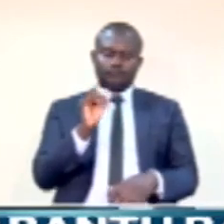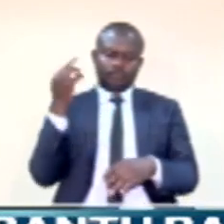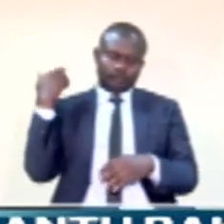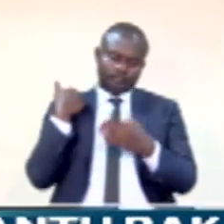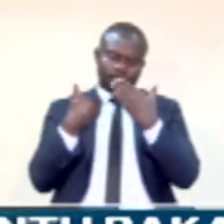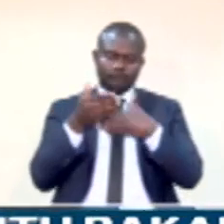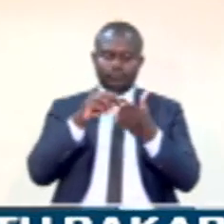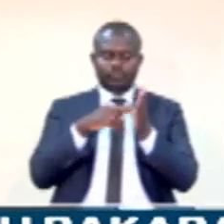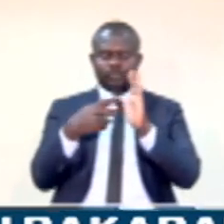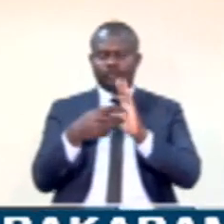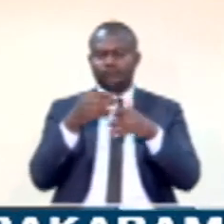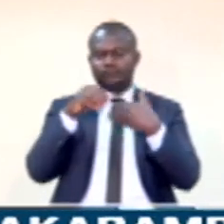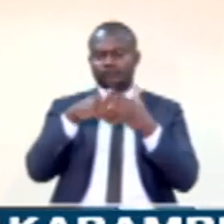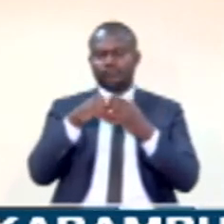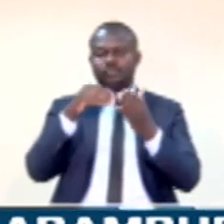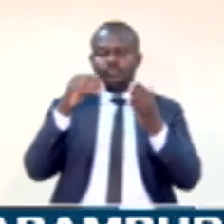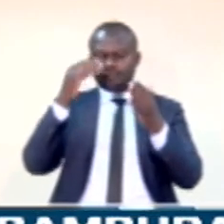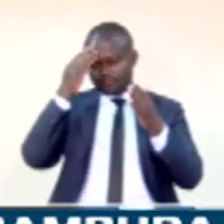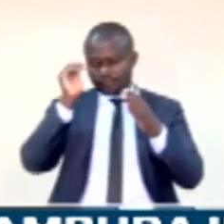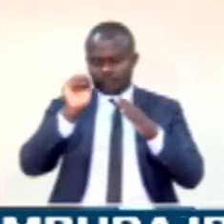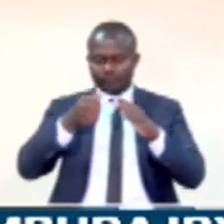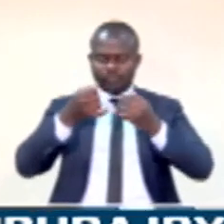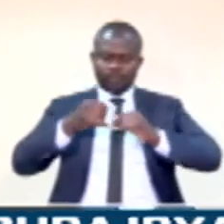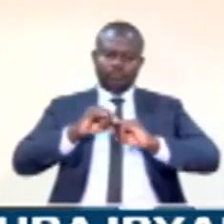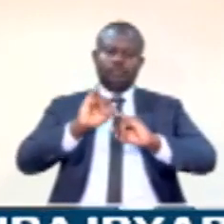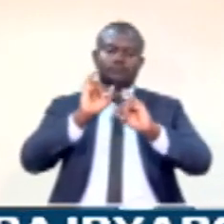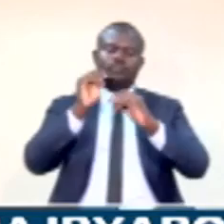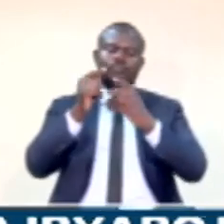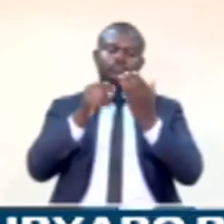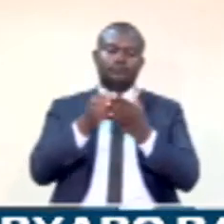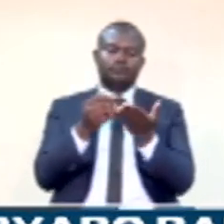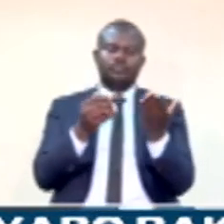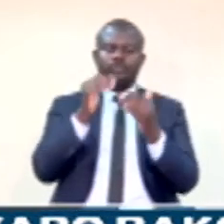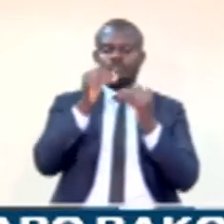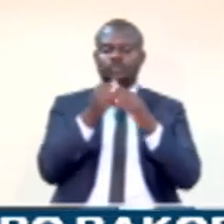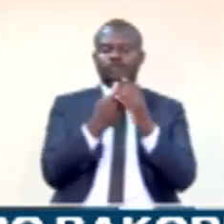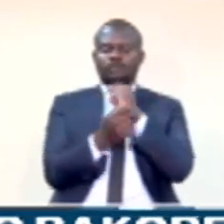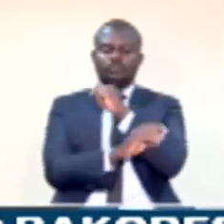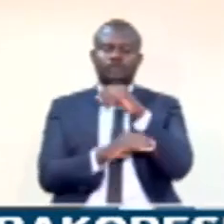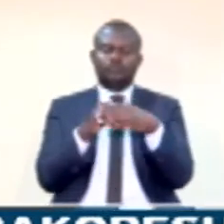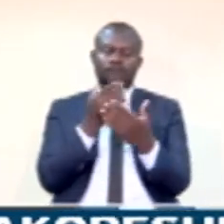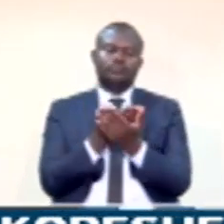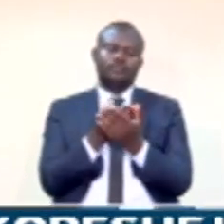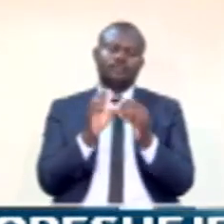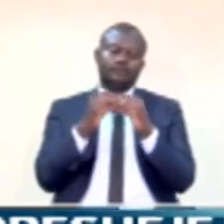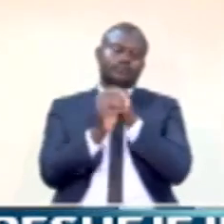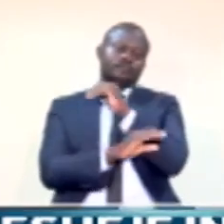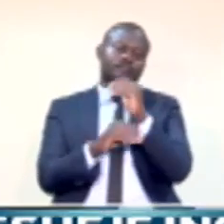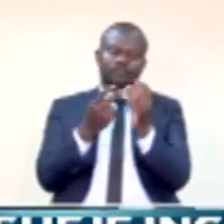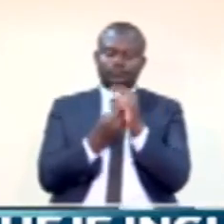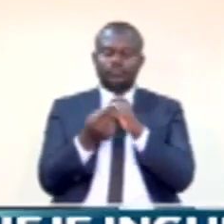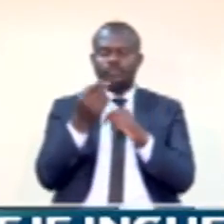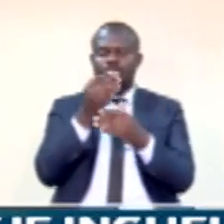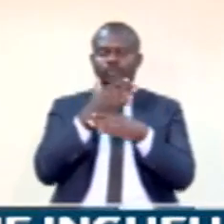kuri iyo mishinga mu rwego rwo gushyira mu bikorwa ibyo inzego z'ibihugu byombi zasabwe n'abakuru b'ibihugu byombi.